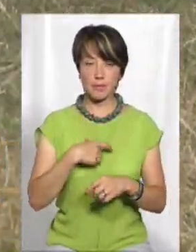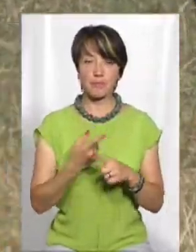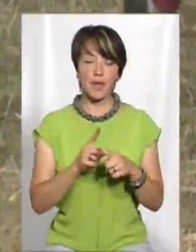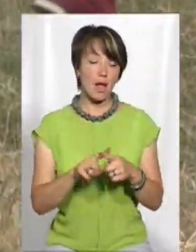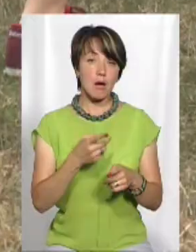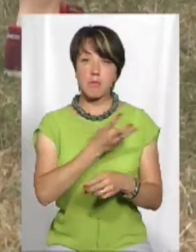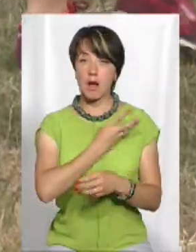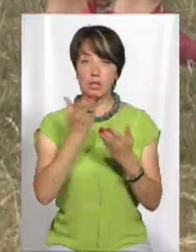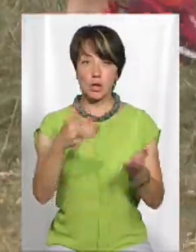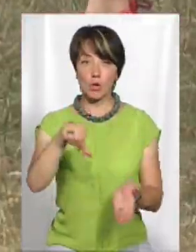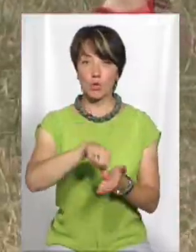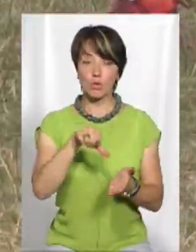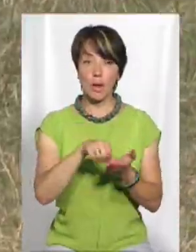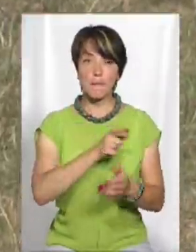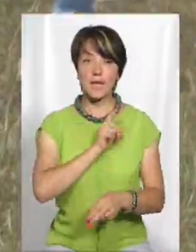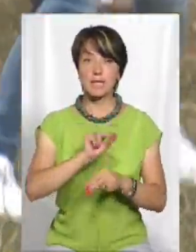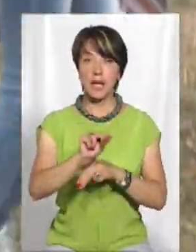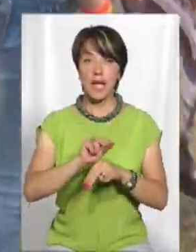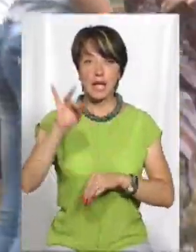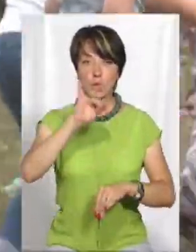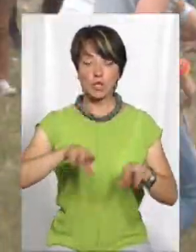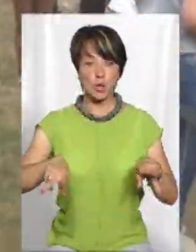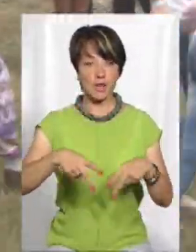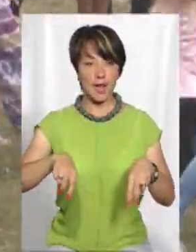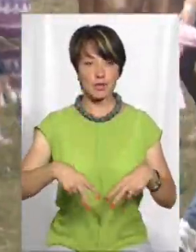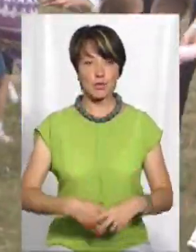взяти участь у майстер-класі від театру історичного танцю.